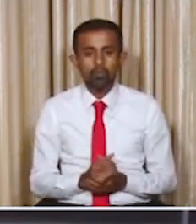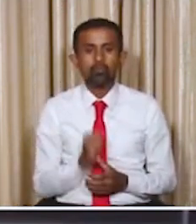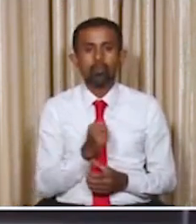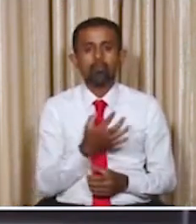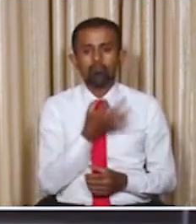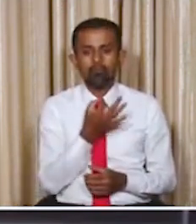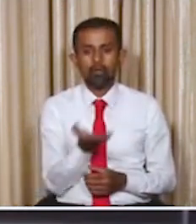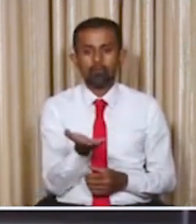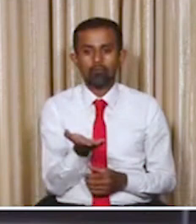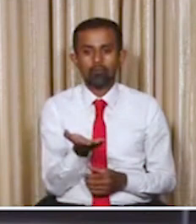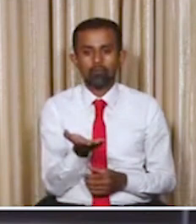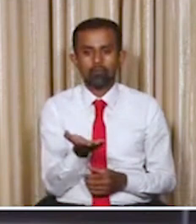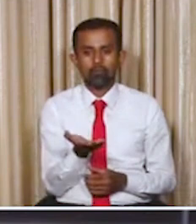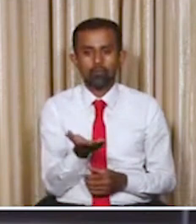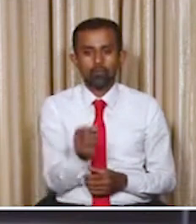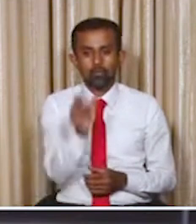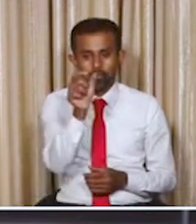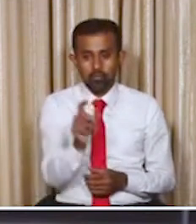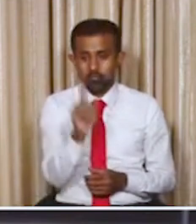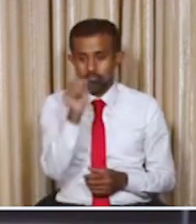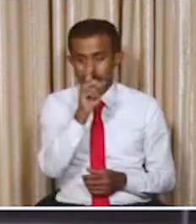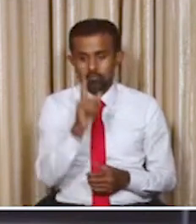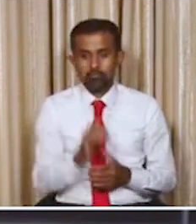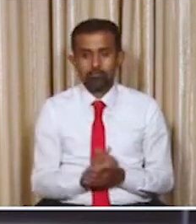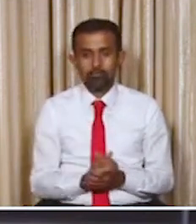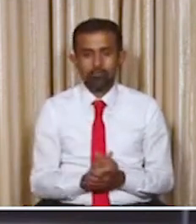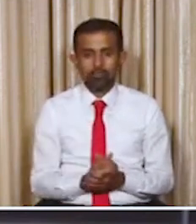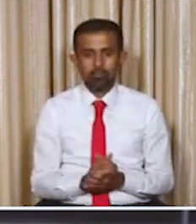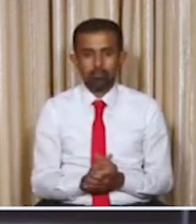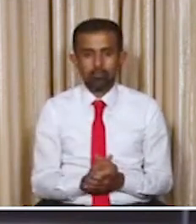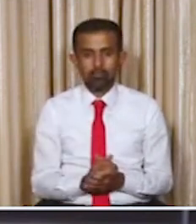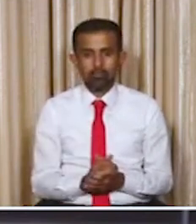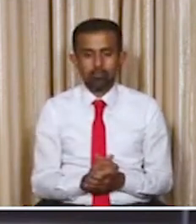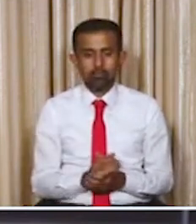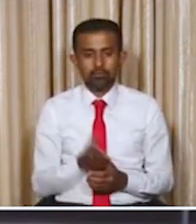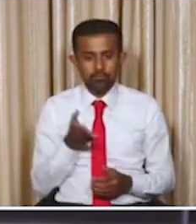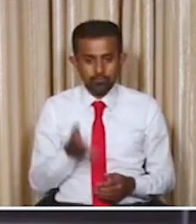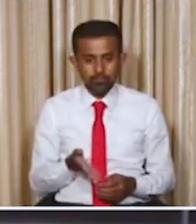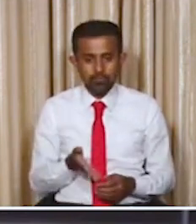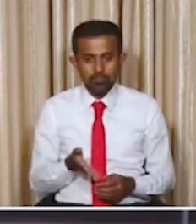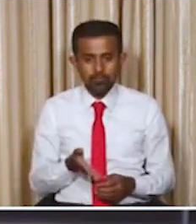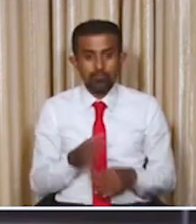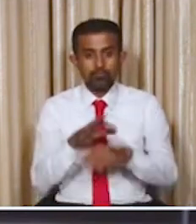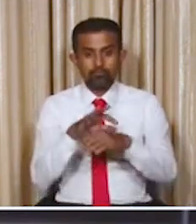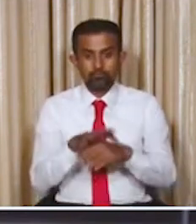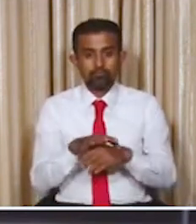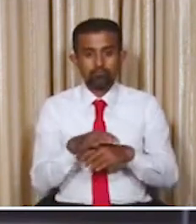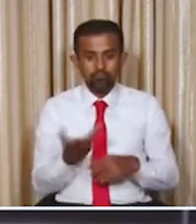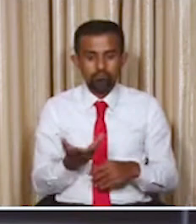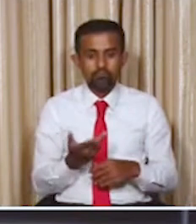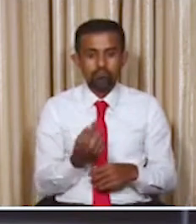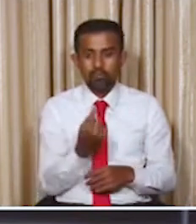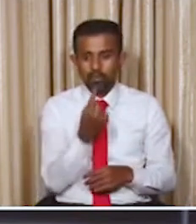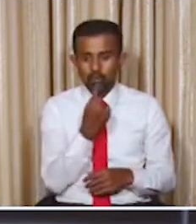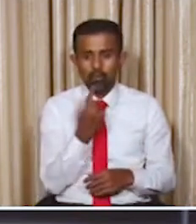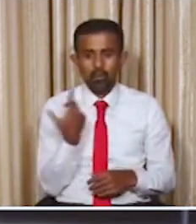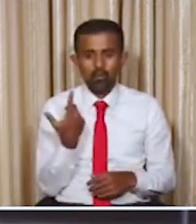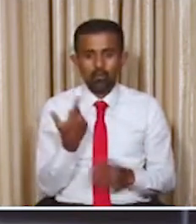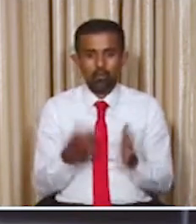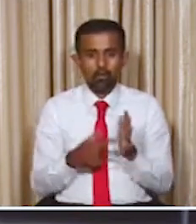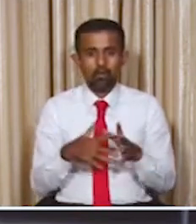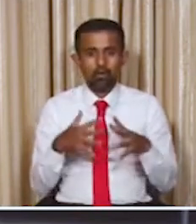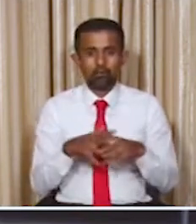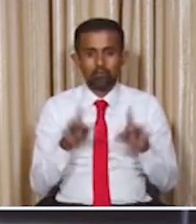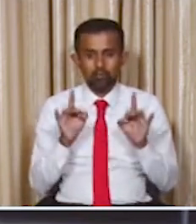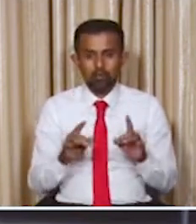විහිළුව කියලා මං අහන්න කැමතියි එතුමාගෙන් ඒ පළවෙනි දේ. මොකද මේක මේකට ගෙන්නේ නැතුව මේ නීති අනුකූලව කරන්නේ